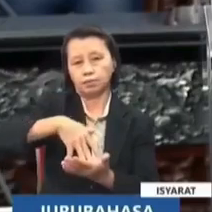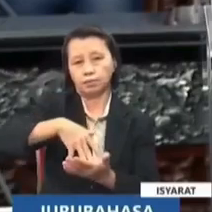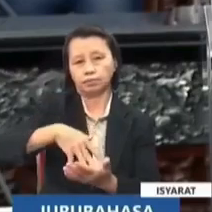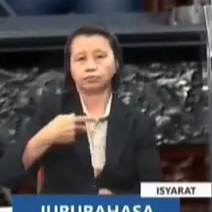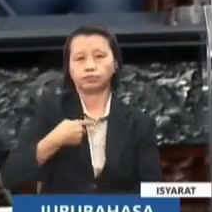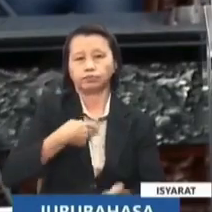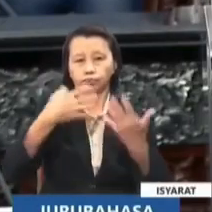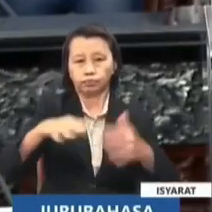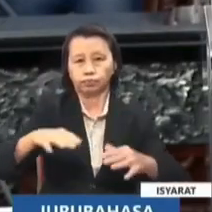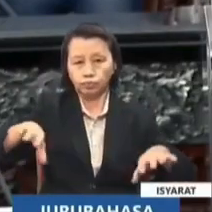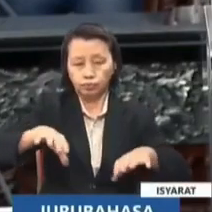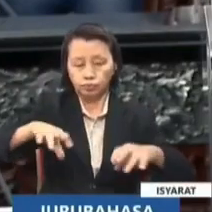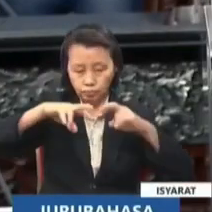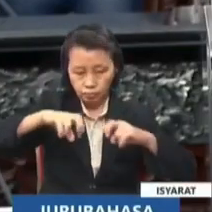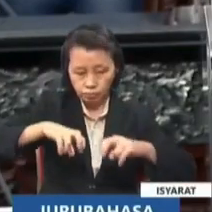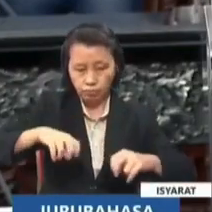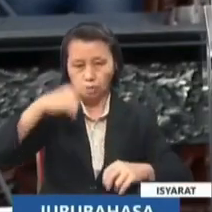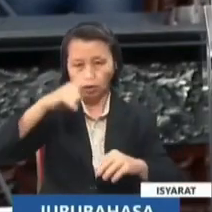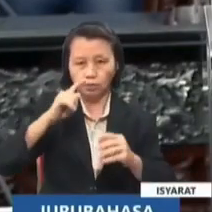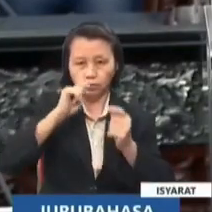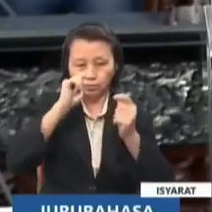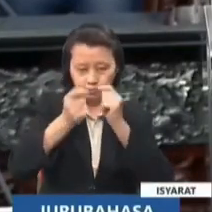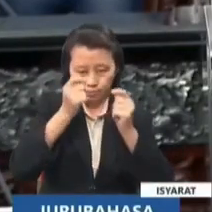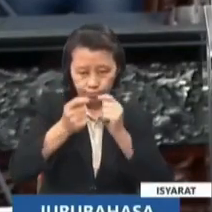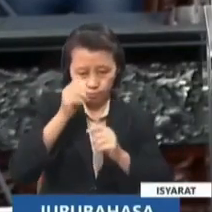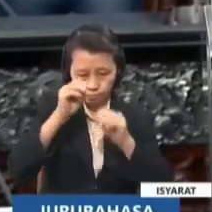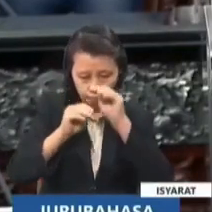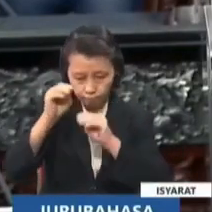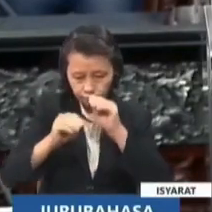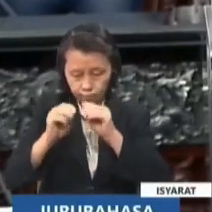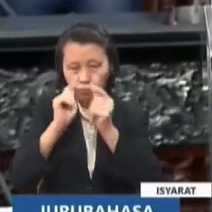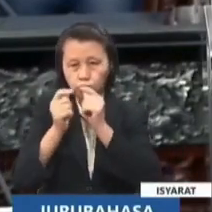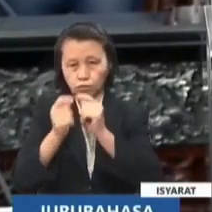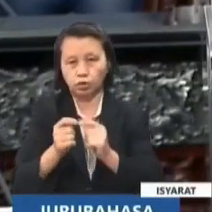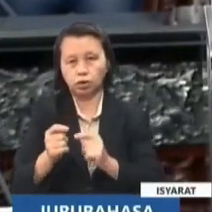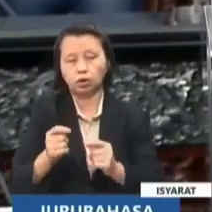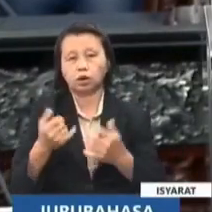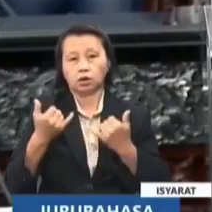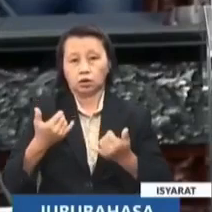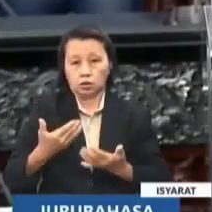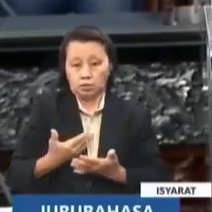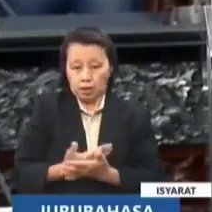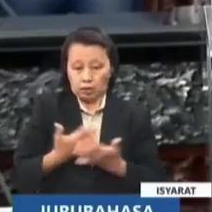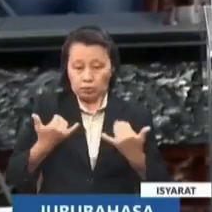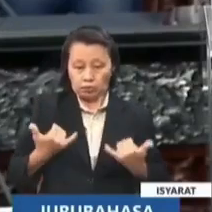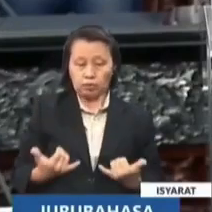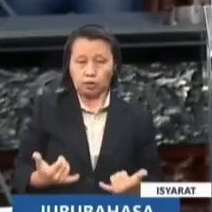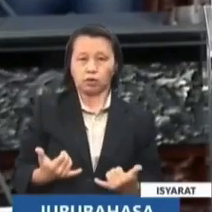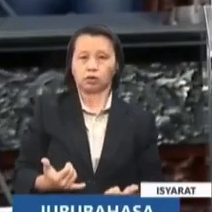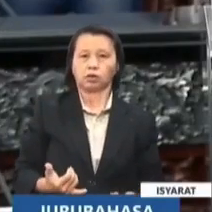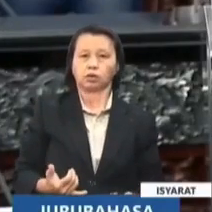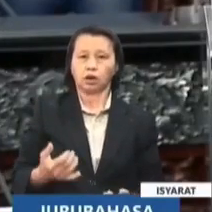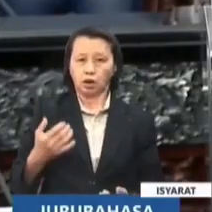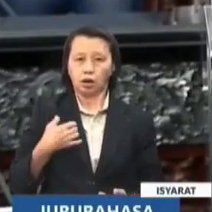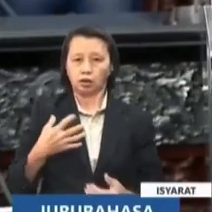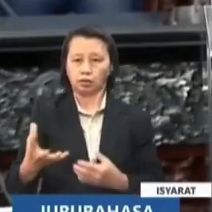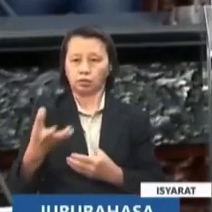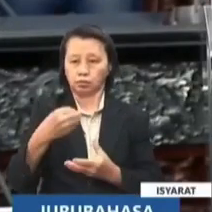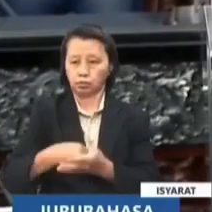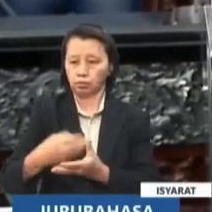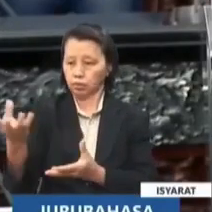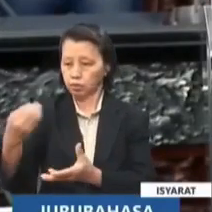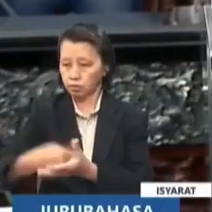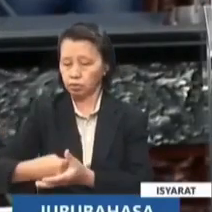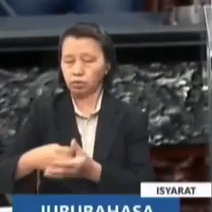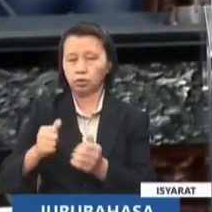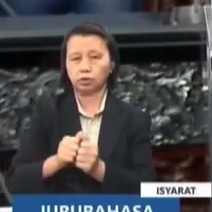Datuk Yang Tua, untuk pindaan. Ini baru sekarang Yang Berhormat. Berapa sesi libat urus dengan